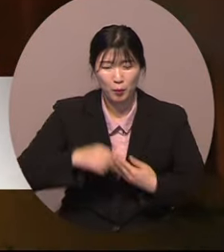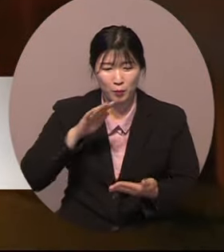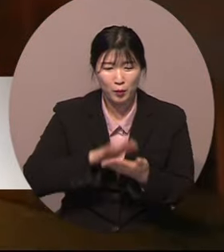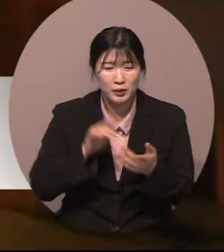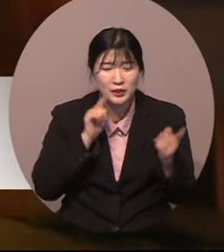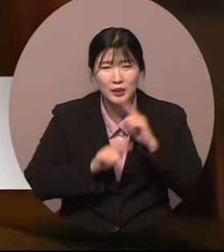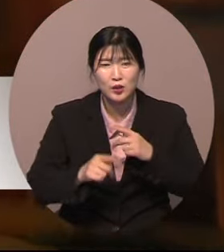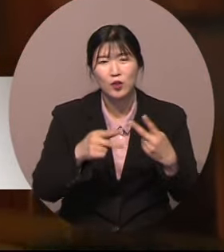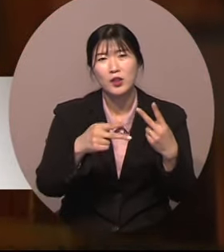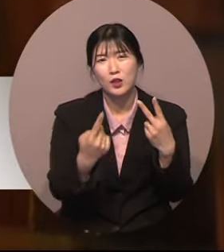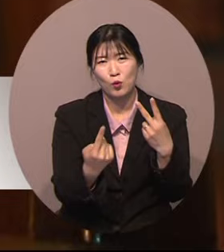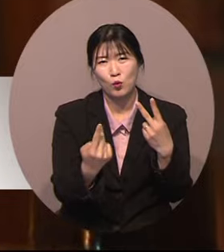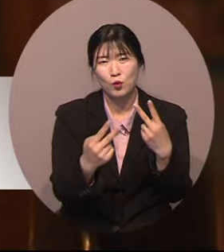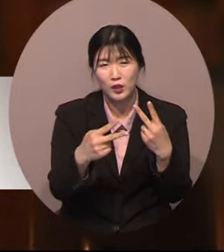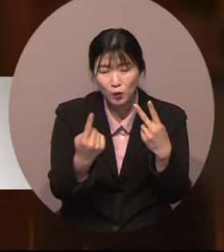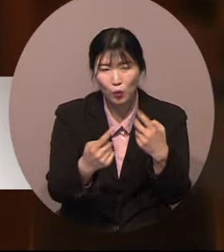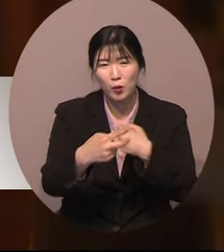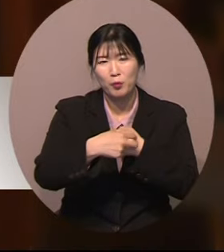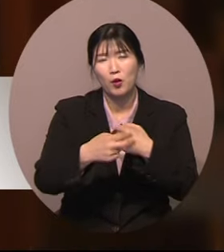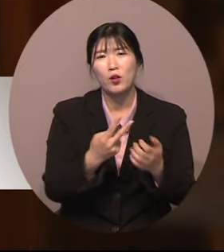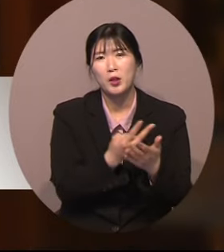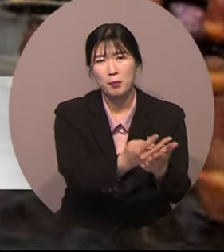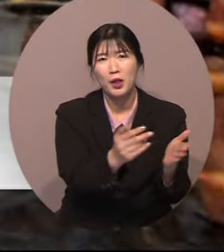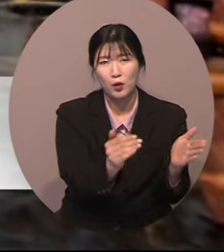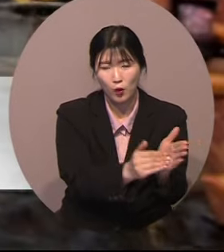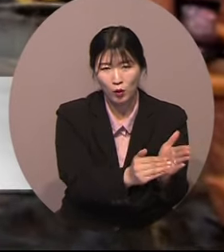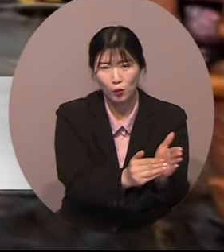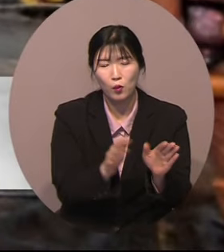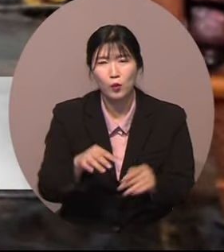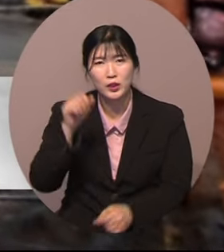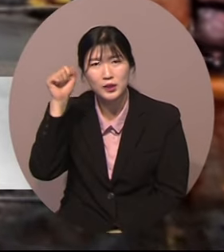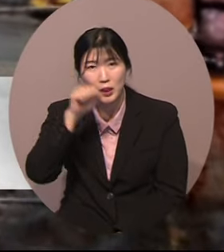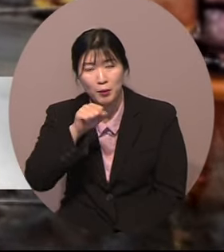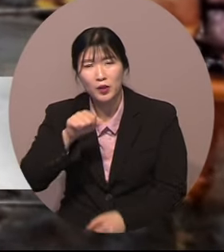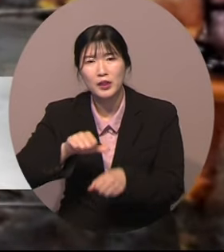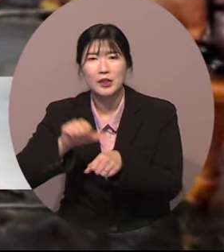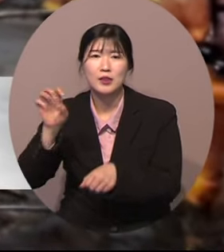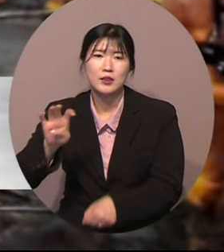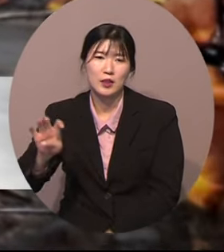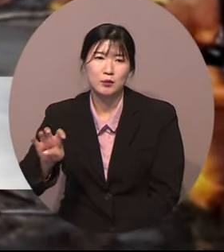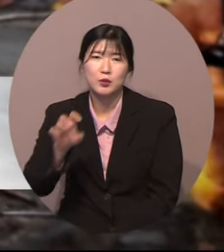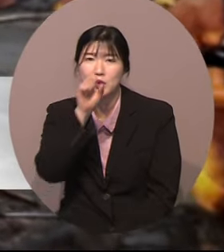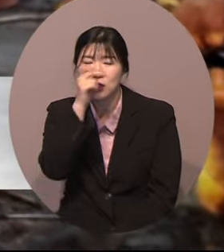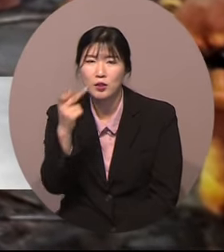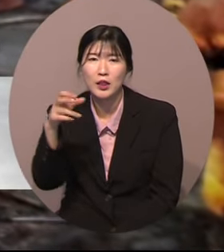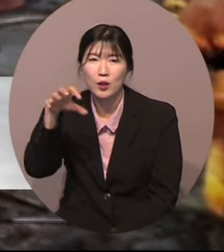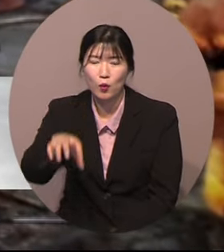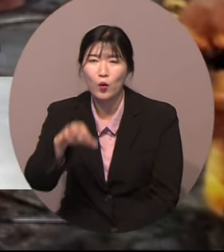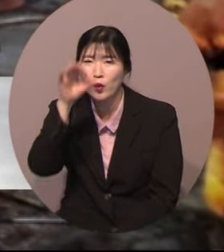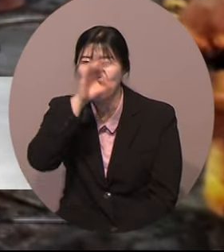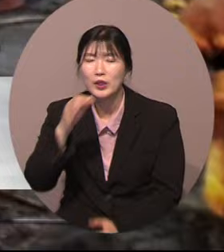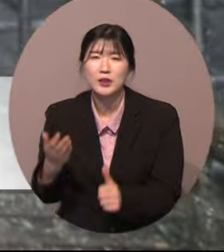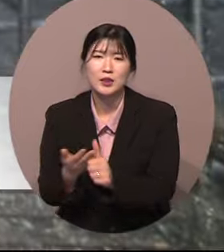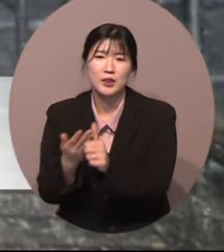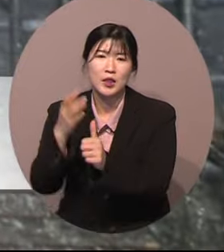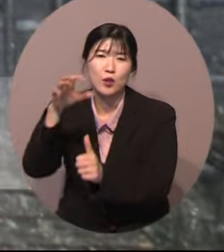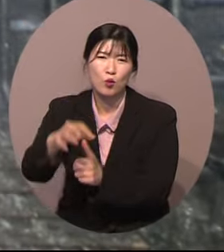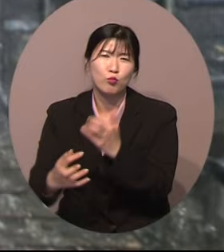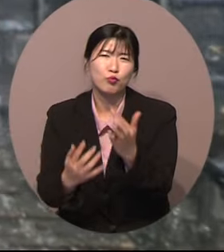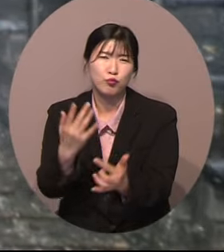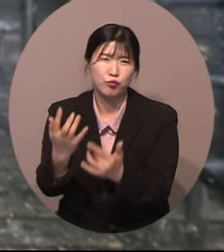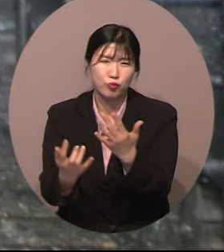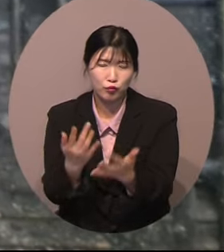인근 병원으로 옮겨졌습니다 또 오늘 새벽 5시 40분 쯤에는 서산시 인지면 돈사에서